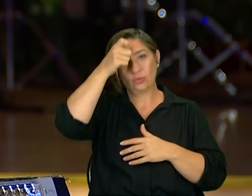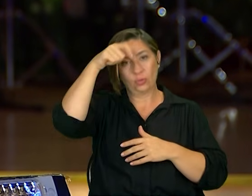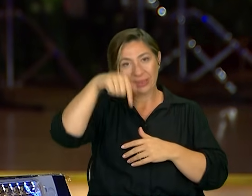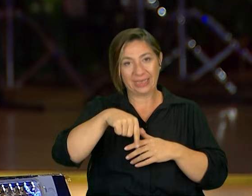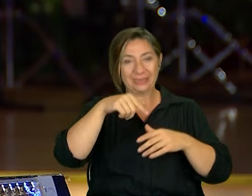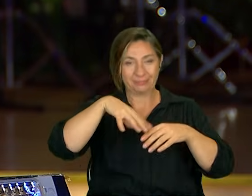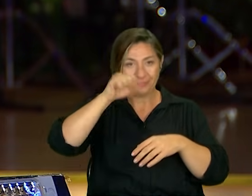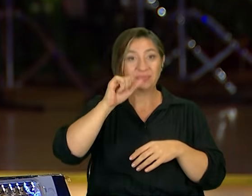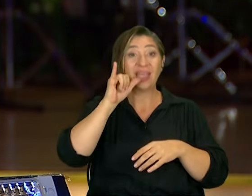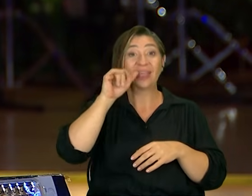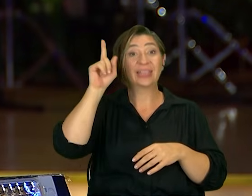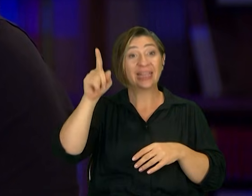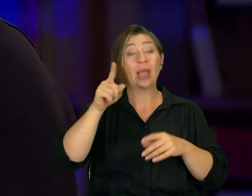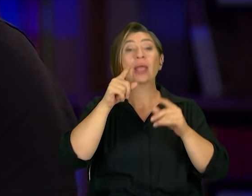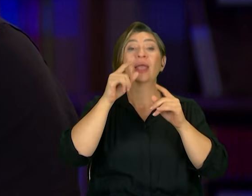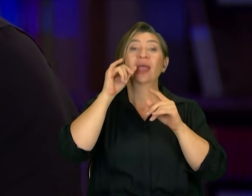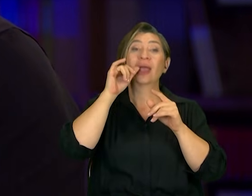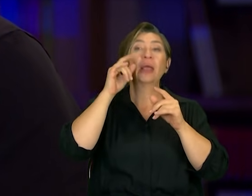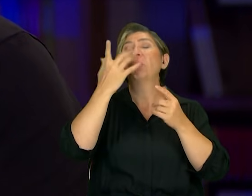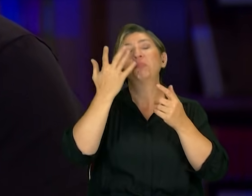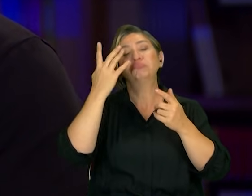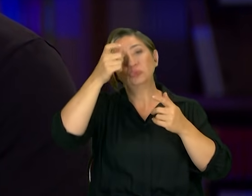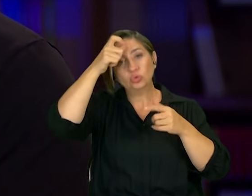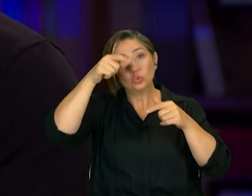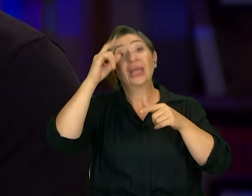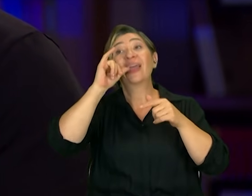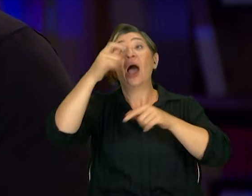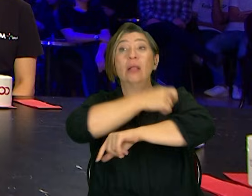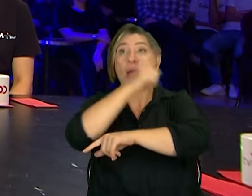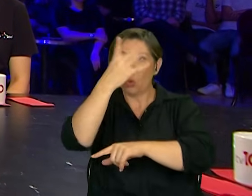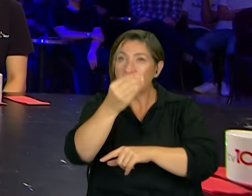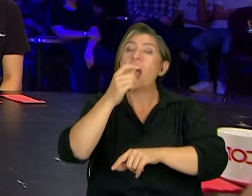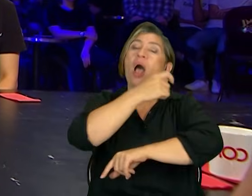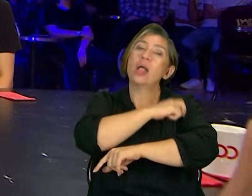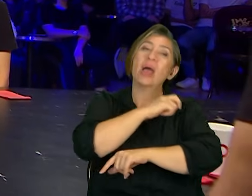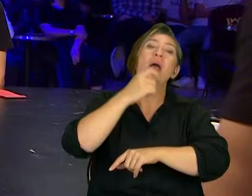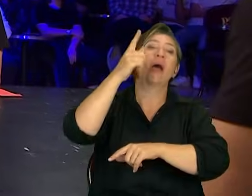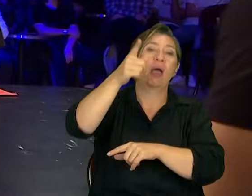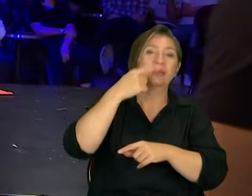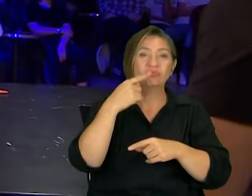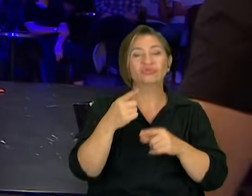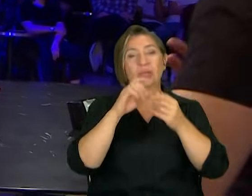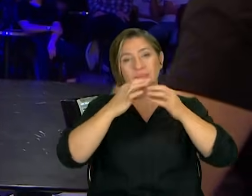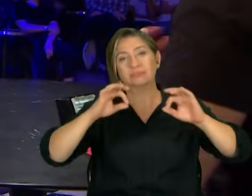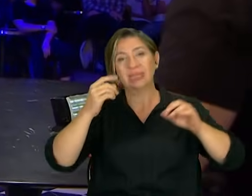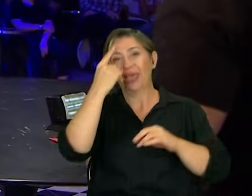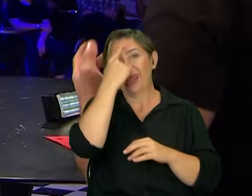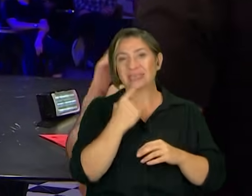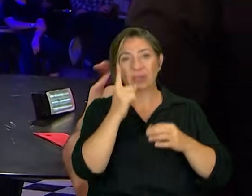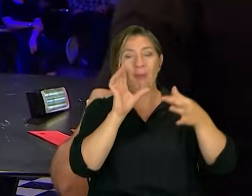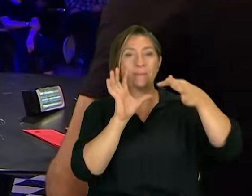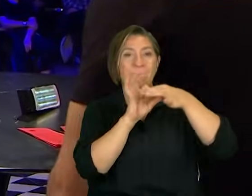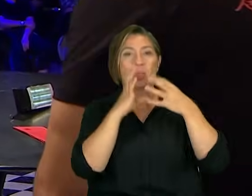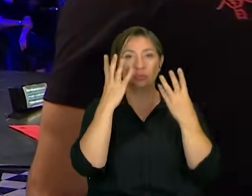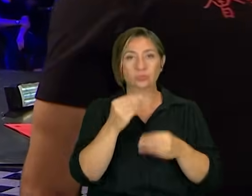diyoruz. İtalya'da olsa Ip Ching Wing Chun Italy ya da Almanya'da Ip Ching Wing Chun Germany, bu şekilde Türkiye'de de resmi bir